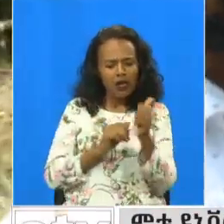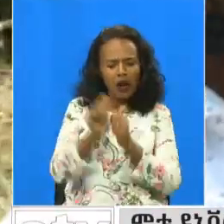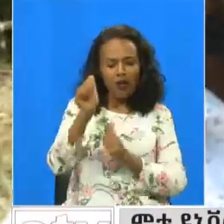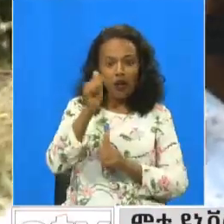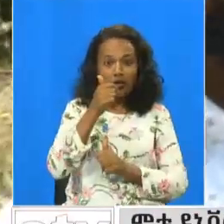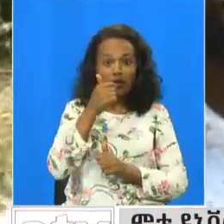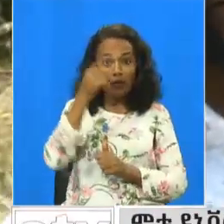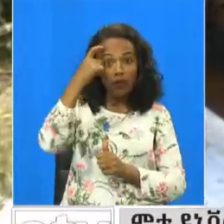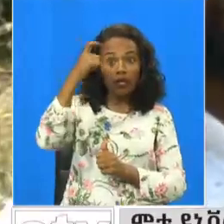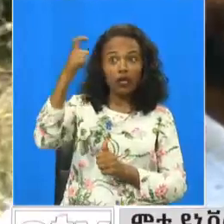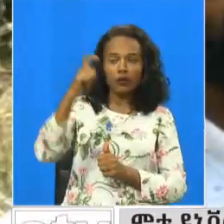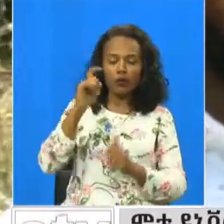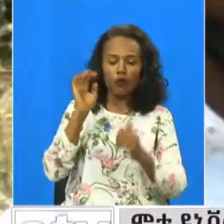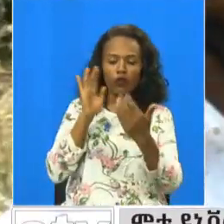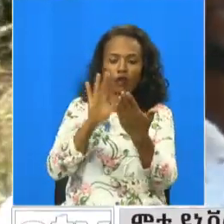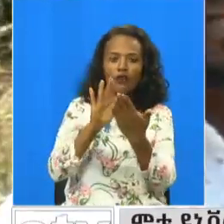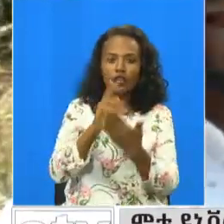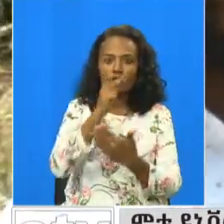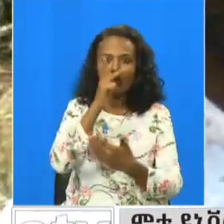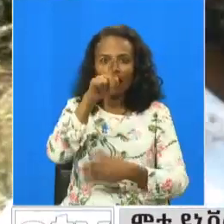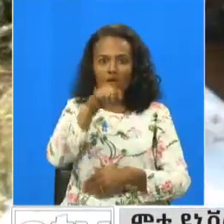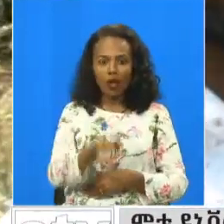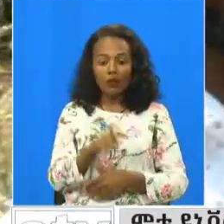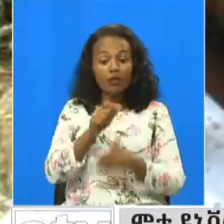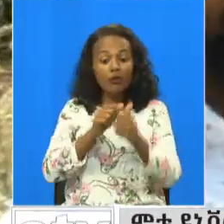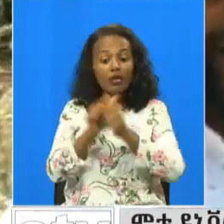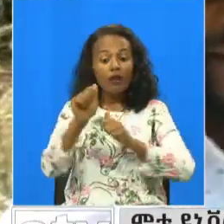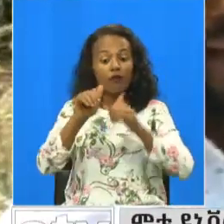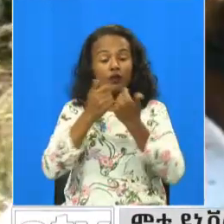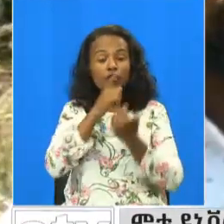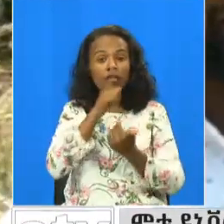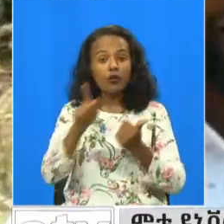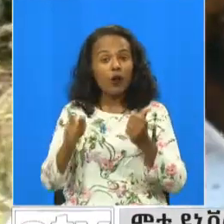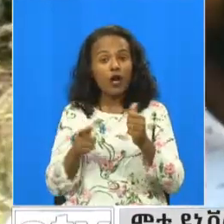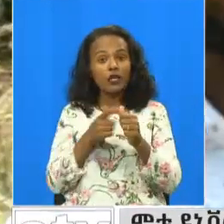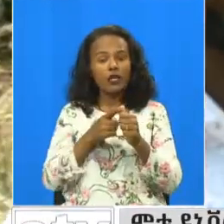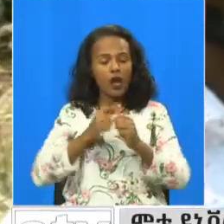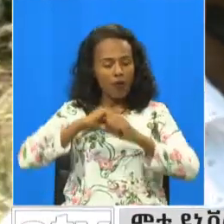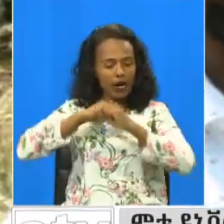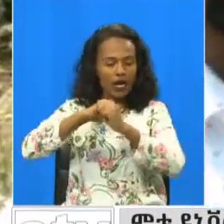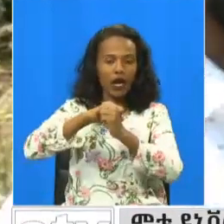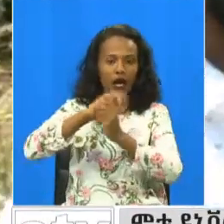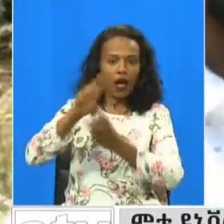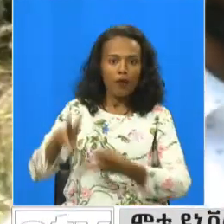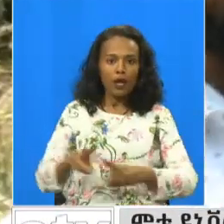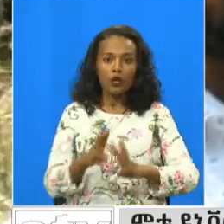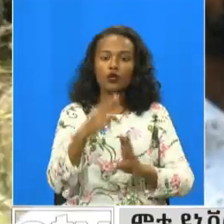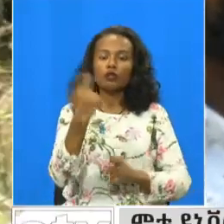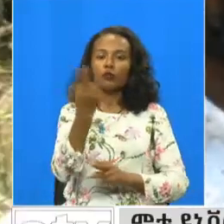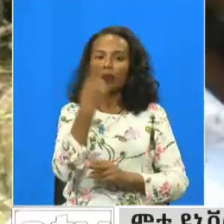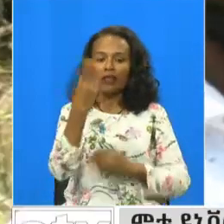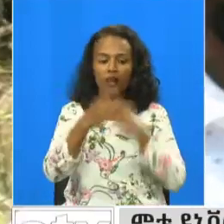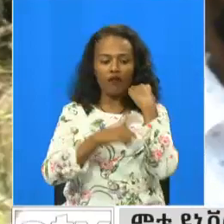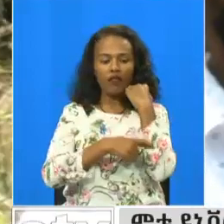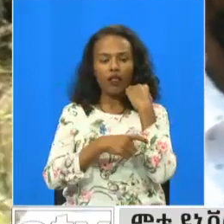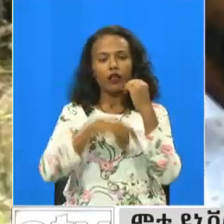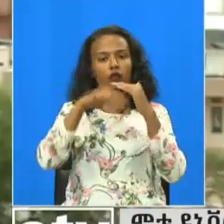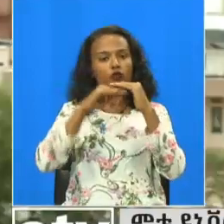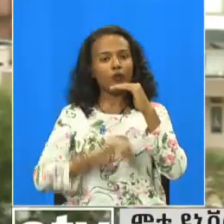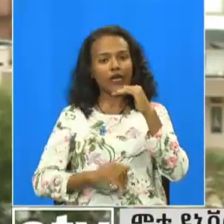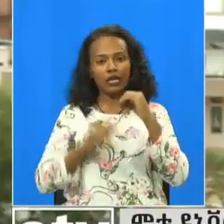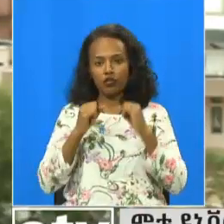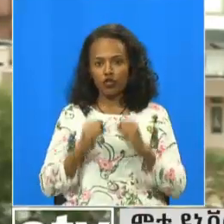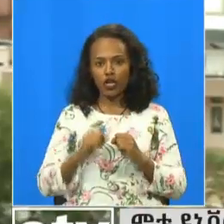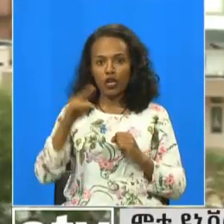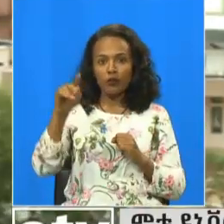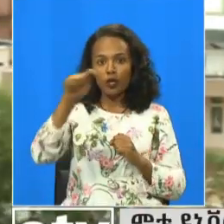የሚል ህልም ነው ፊት ለፊታችን ላይ መታየት ያለበት። የምናልፈው እንዴት ነው ሲባል አንደኛ መከላከያ መንገዶቹን በመጠቀም ፈታኝነቱን መቀነስ እንችላለን።